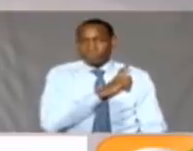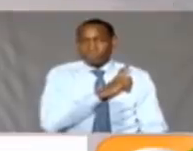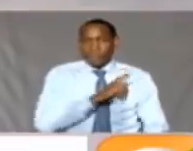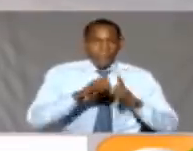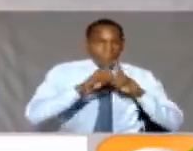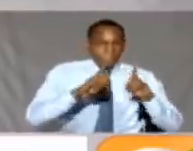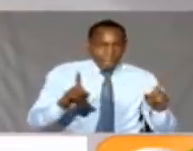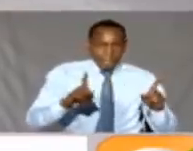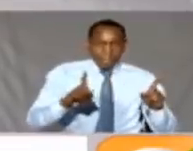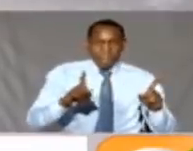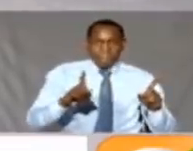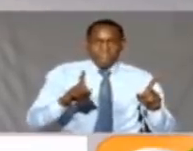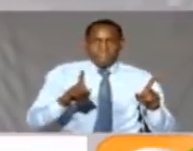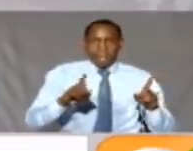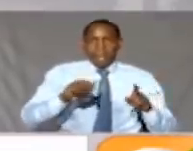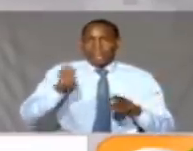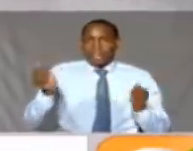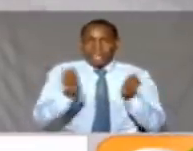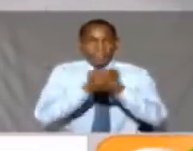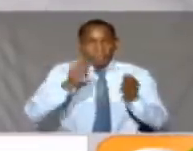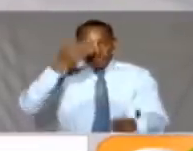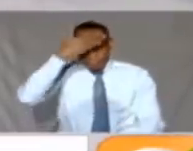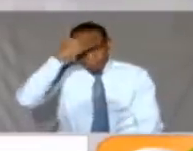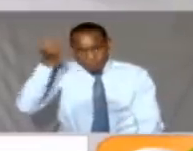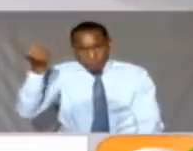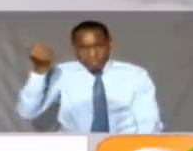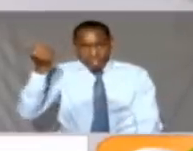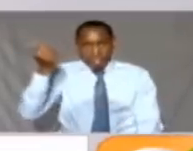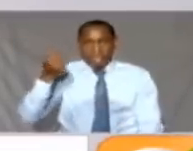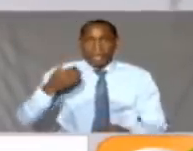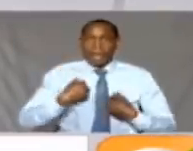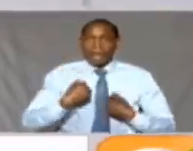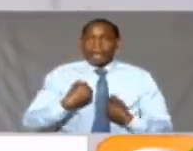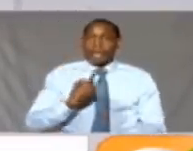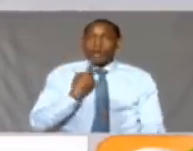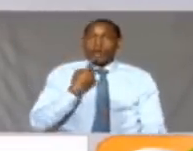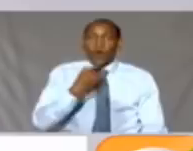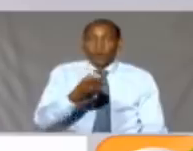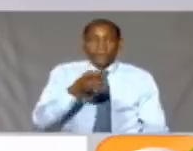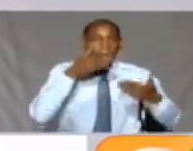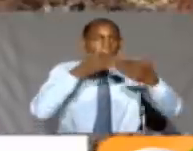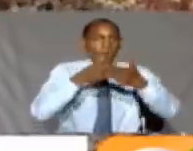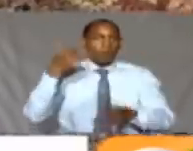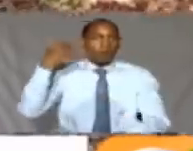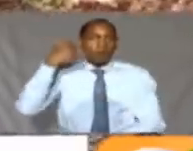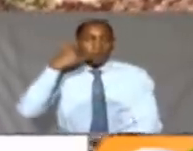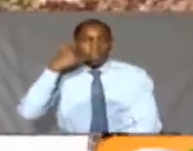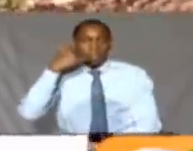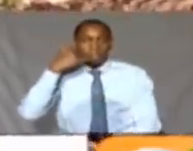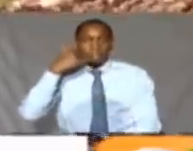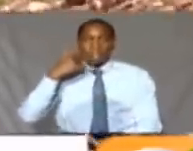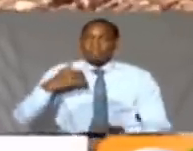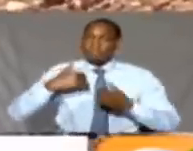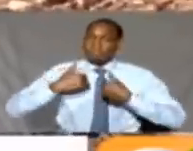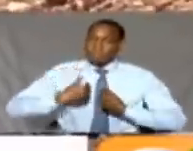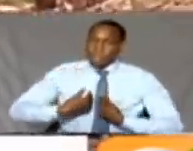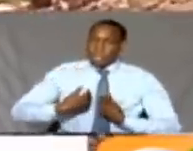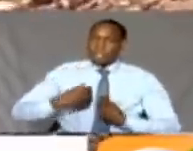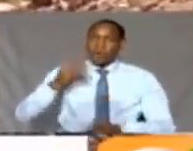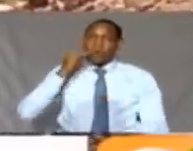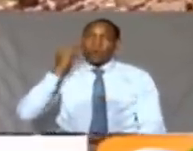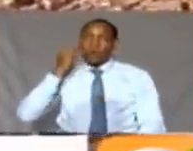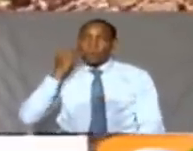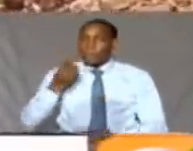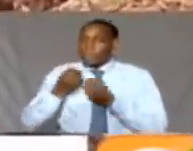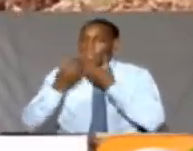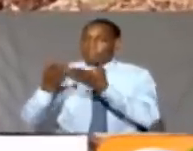Lakini kuna moja ambayo siwezi sahau katika maisha yangu. Kulikuwa na curfew hapa, nikapigwa simu, nilikuwa off, niko nyumbani, ananiambia Mama